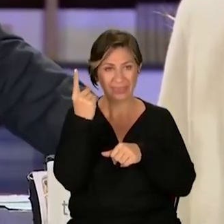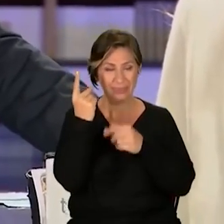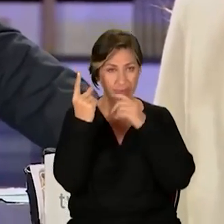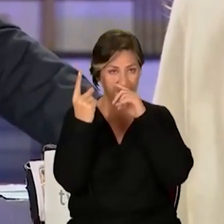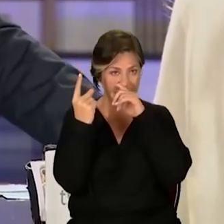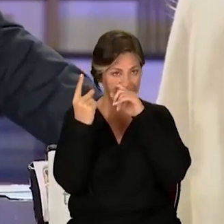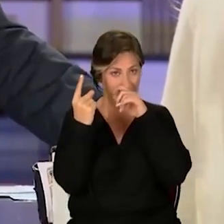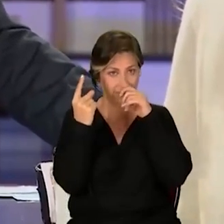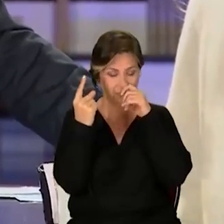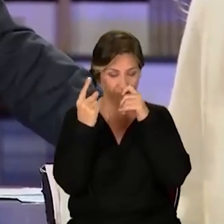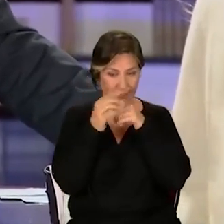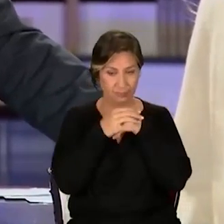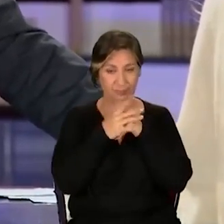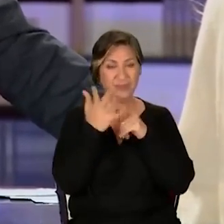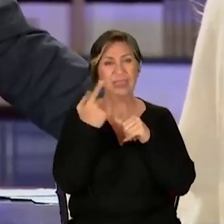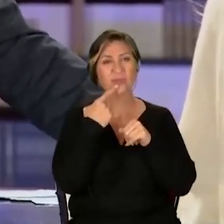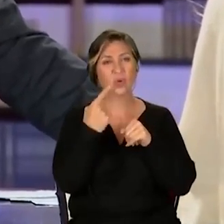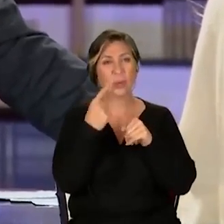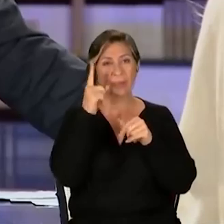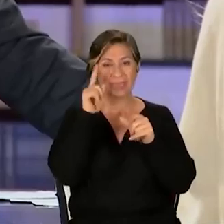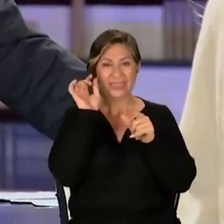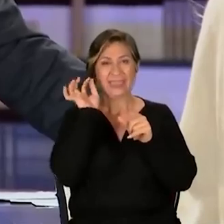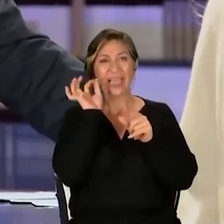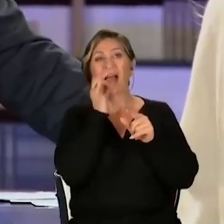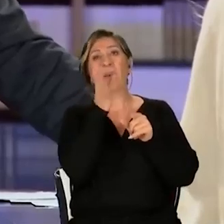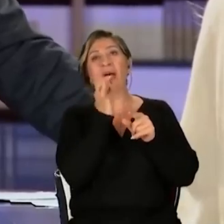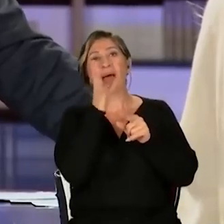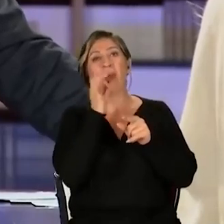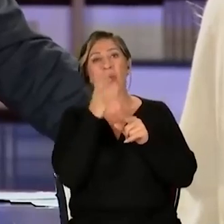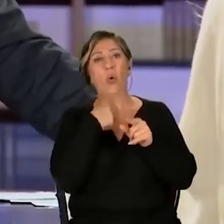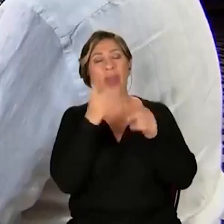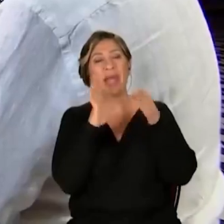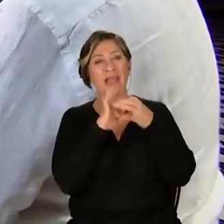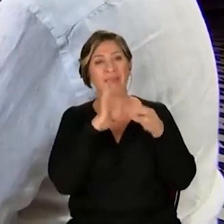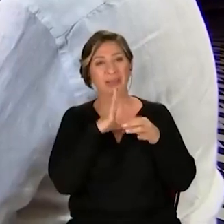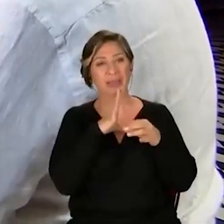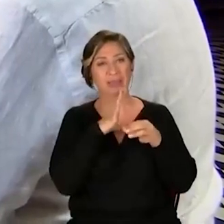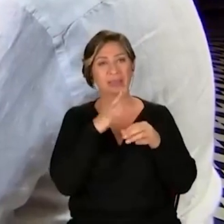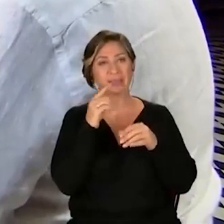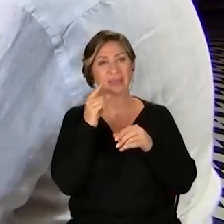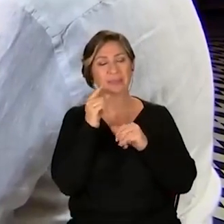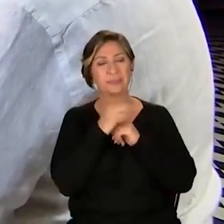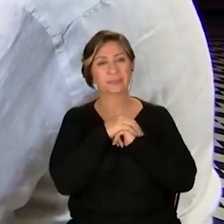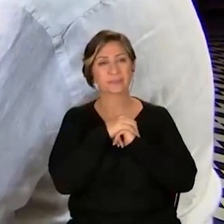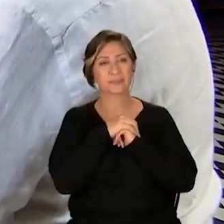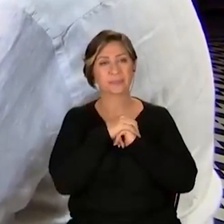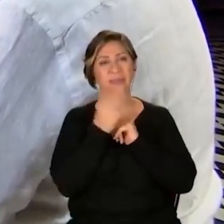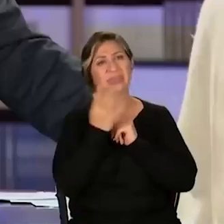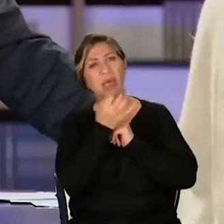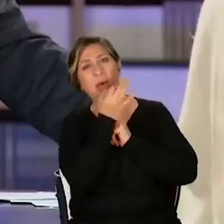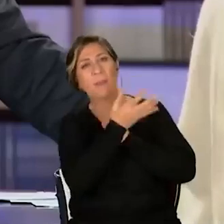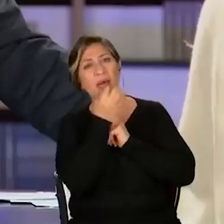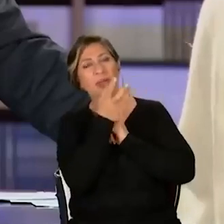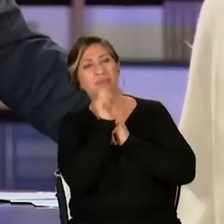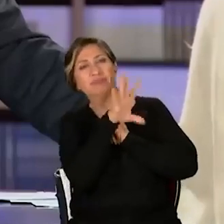birisi ne diyor da bir sinyal veriyor. O beni ilgilendiriyor mesela o şey. Nasıl sinyal veriyor?